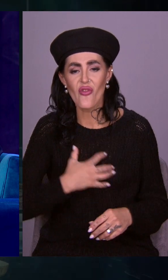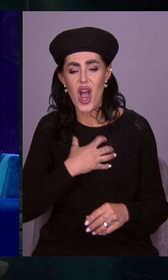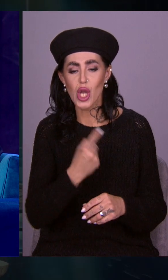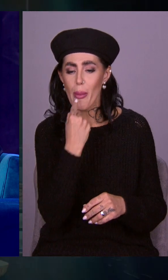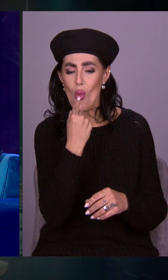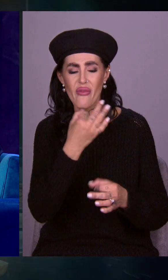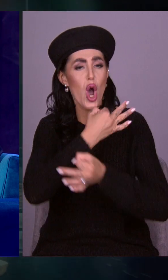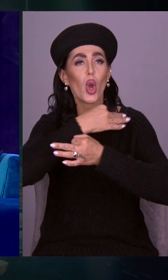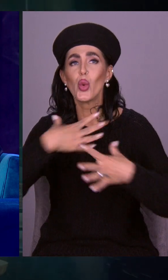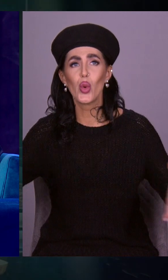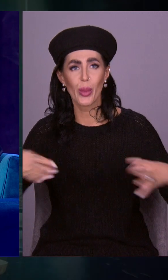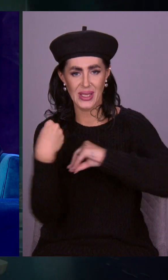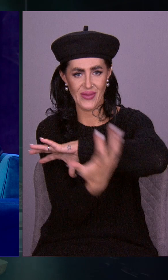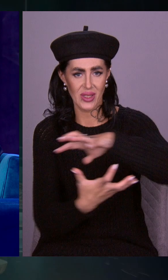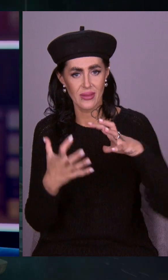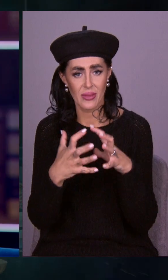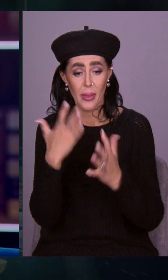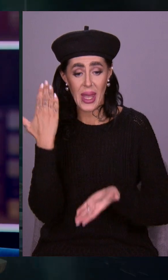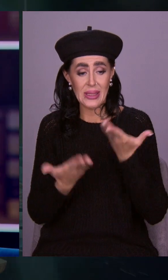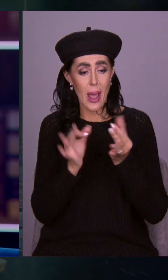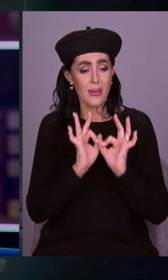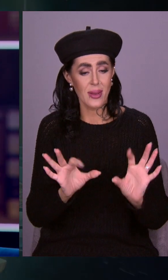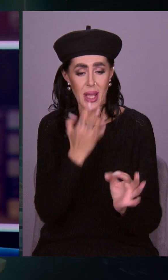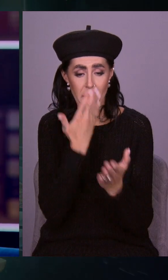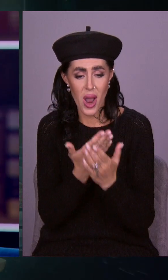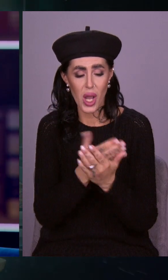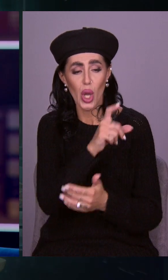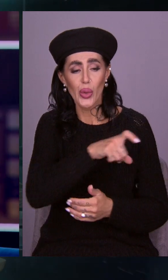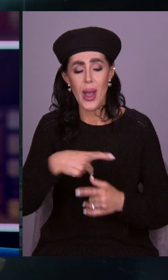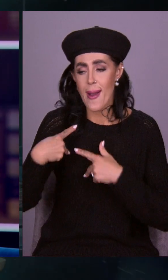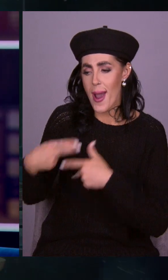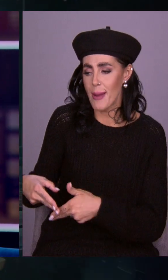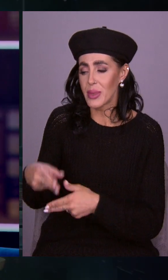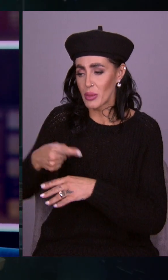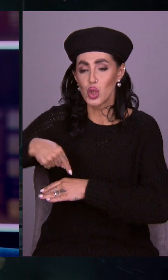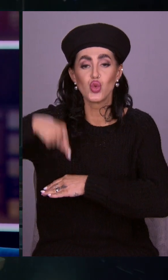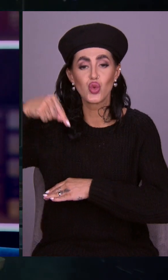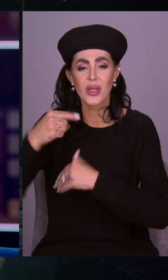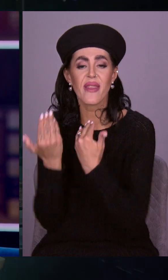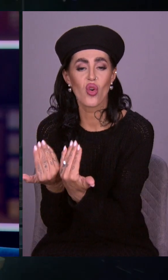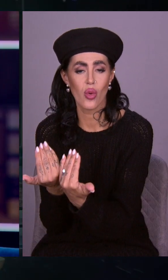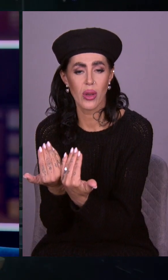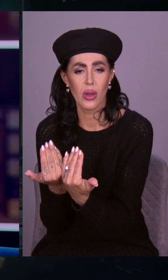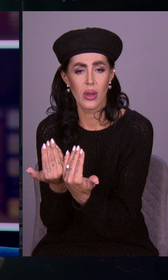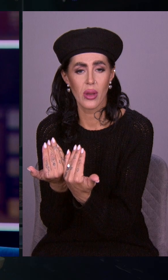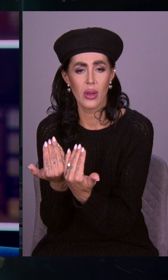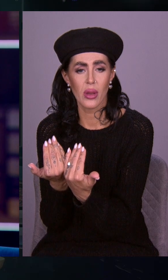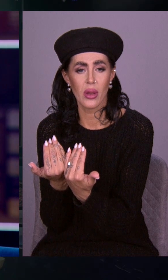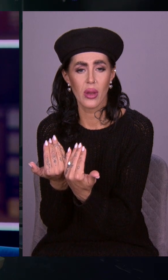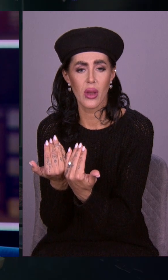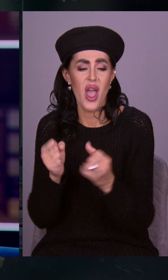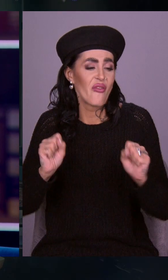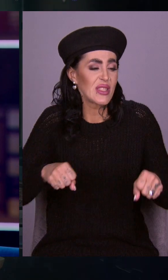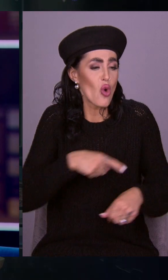власне. І якщо тебе болить і ти транслюєш, то людям так само воно відгукується, і вони якби хочуть, не хочуть. Тобто, вони не хотіли того робочого серпневого